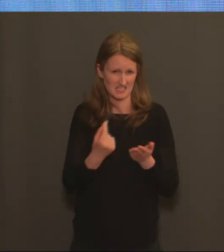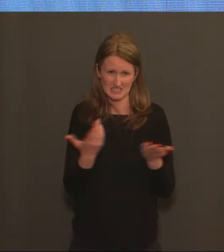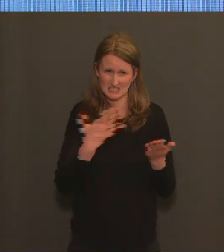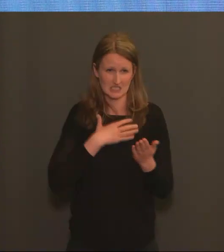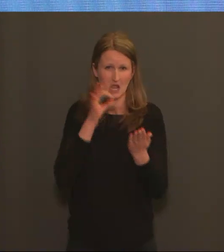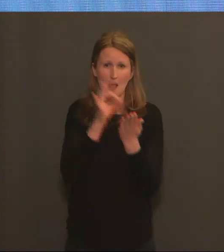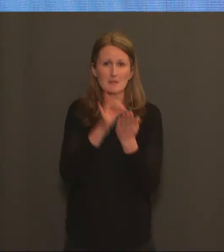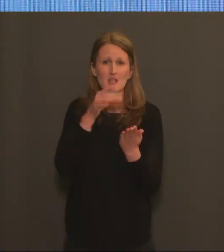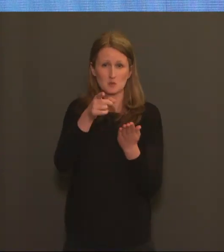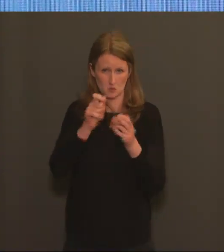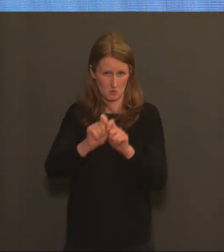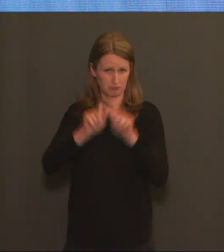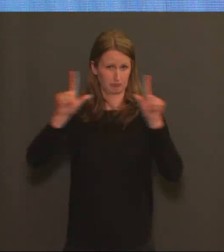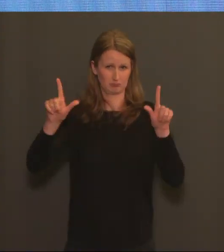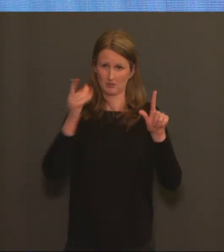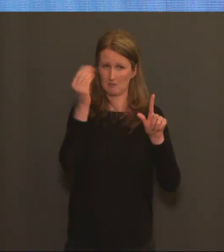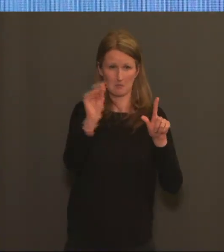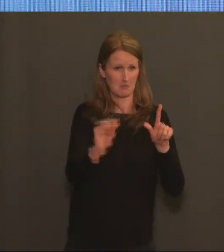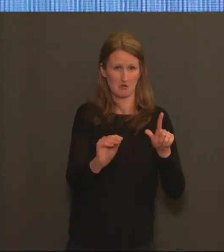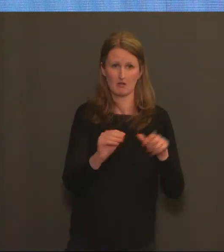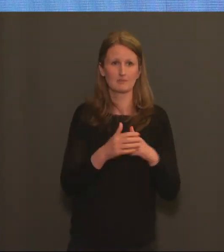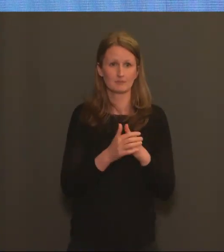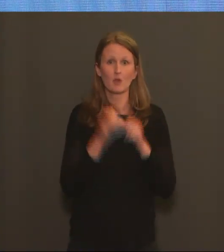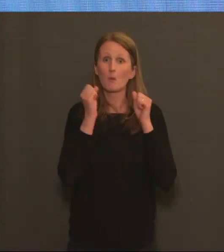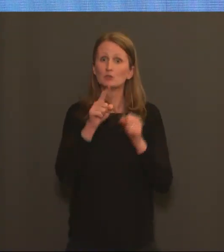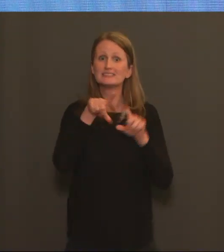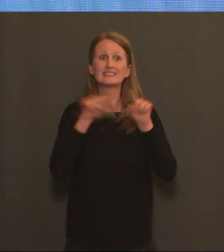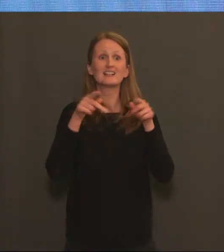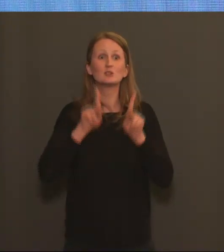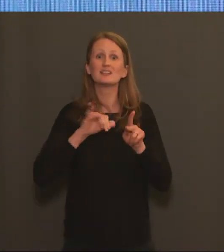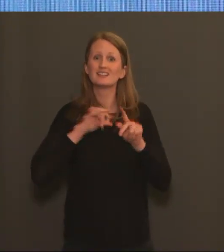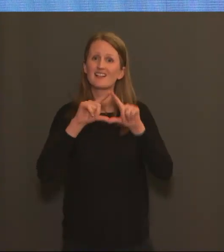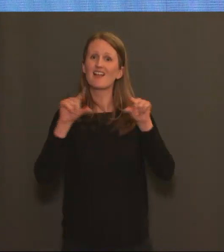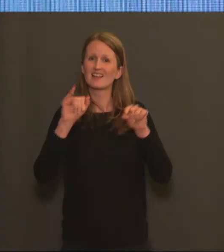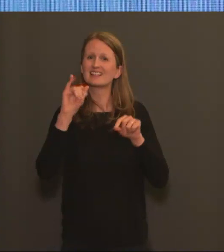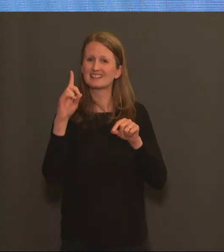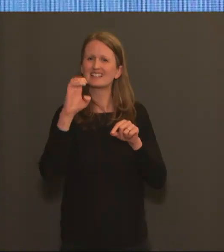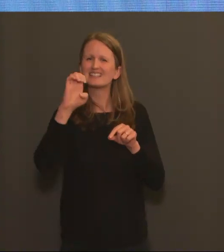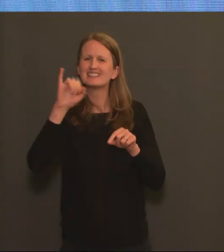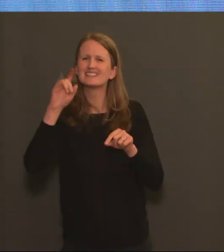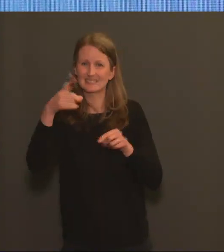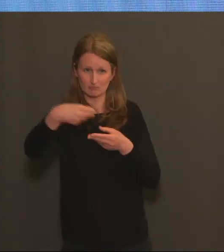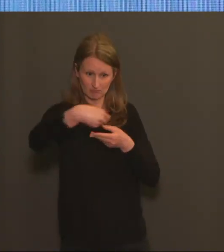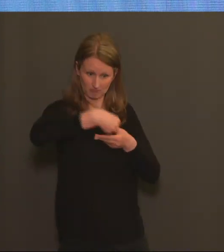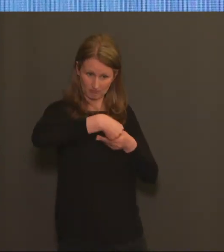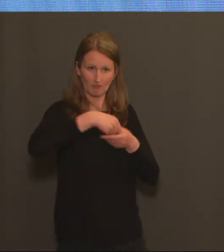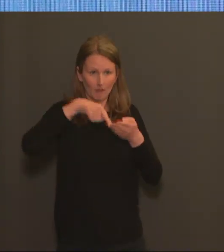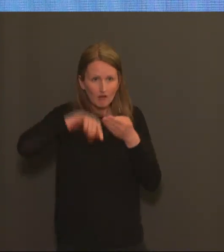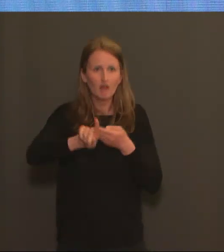L'identification avec la carte d'identité électronique ou EID est recommandée, mais elle n'est pas